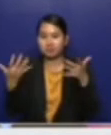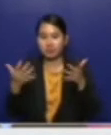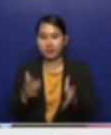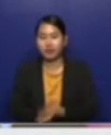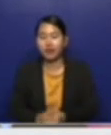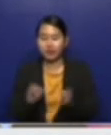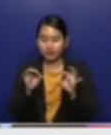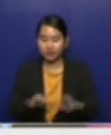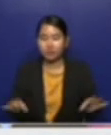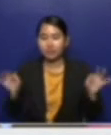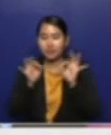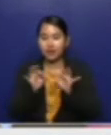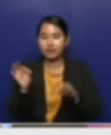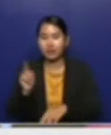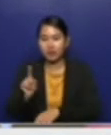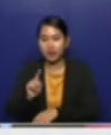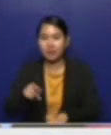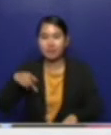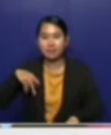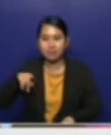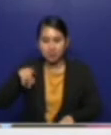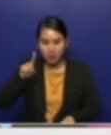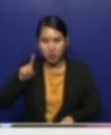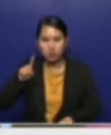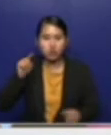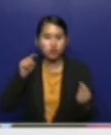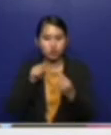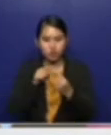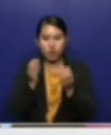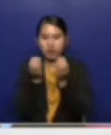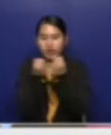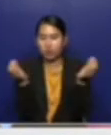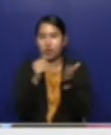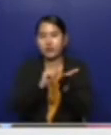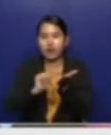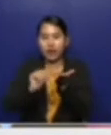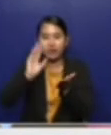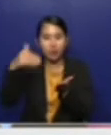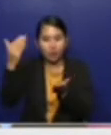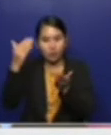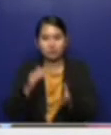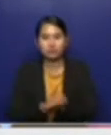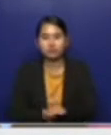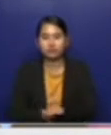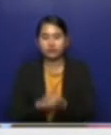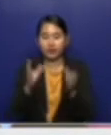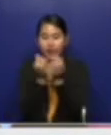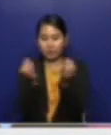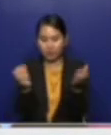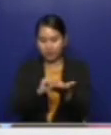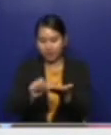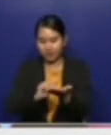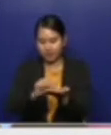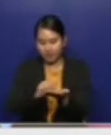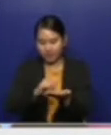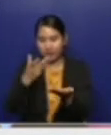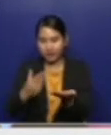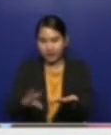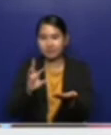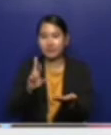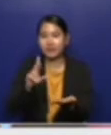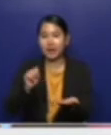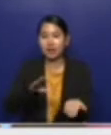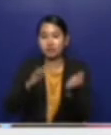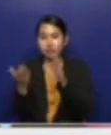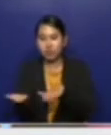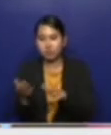ำคัญที่สุดครับได้ประโยชน์สุดต้องแก้รัฐธรรมนูญให้ได้ก่อนร่างรัฐธรรมนูญให้ได้ก่อนแล้วยุบสภา